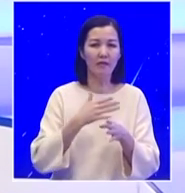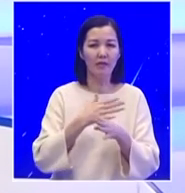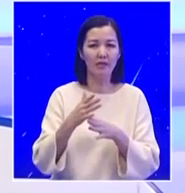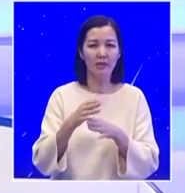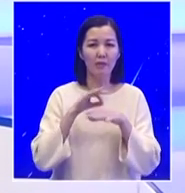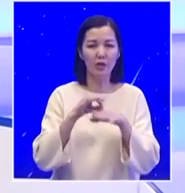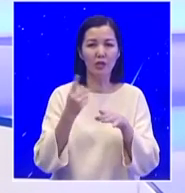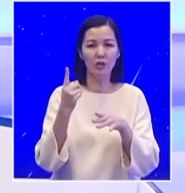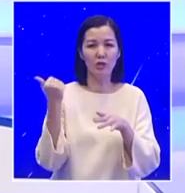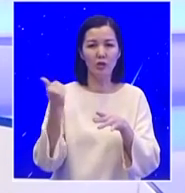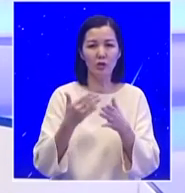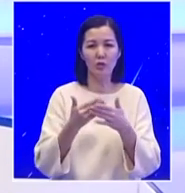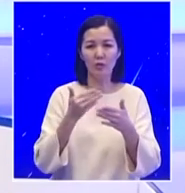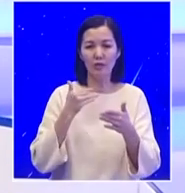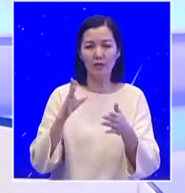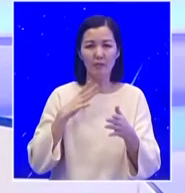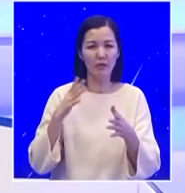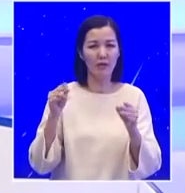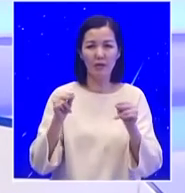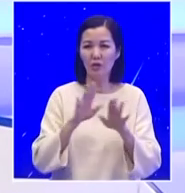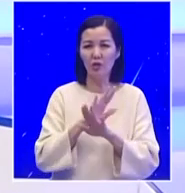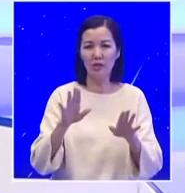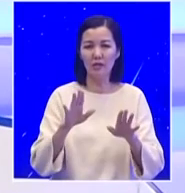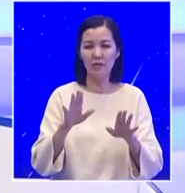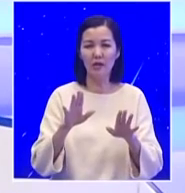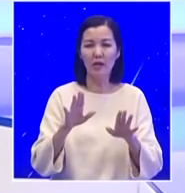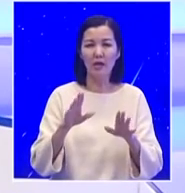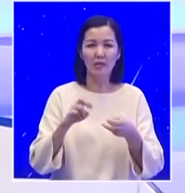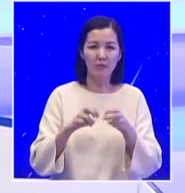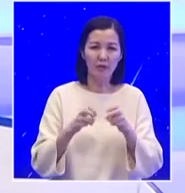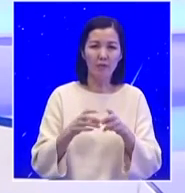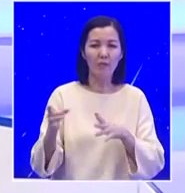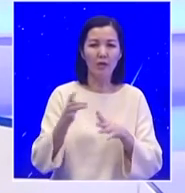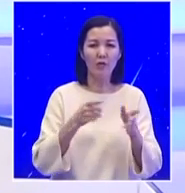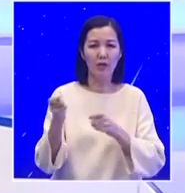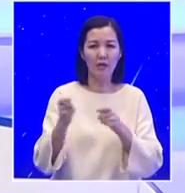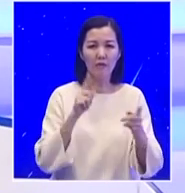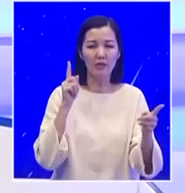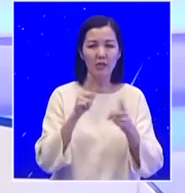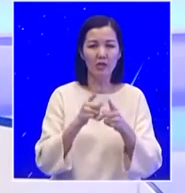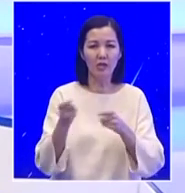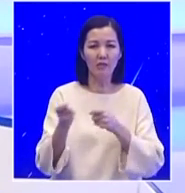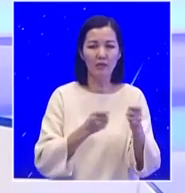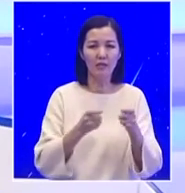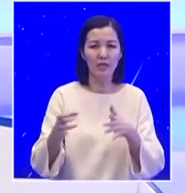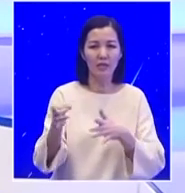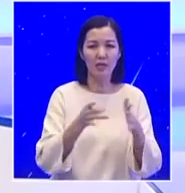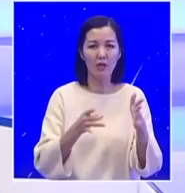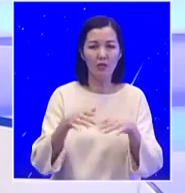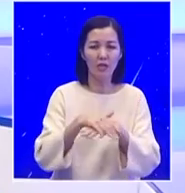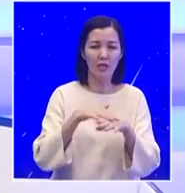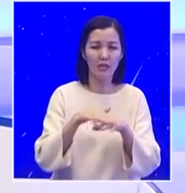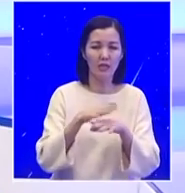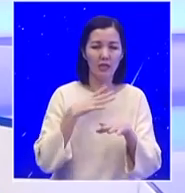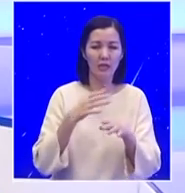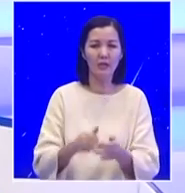прошедшие неделю назад, были нечестными. В связи с инцидентом в районном акимате прошла встреча администрации района и населения.